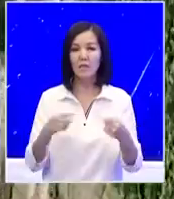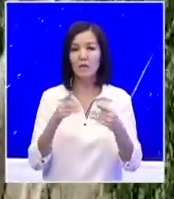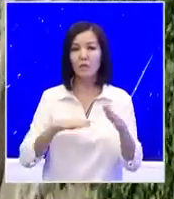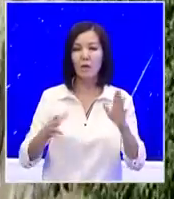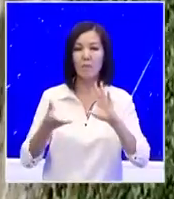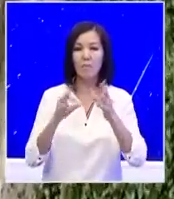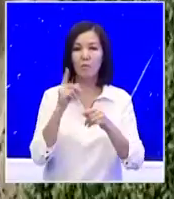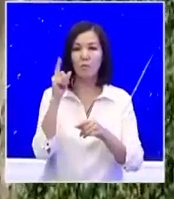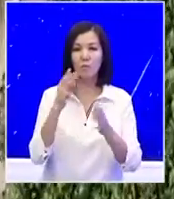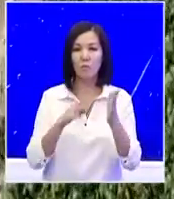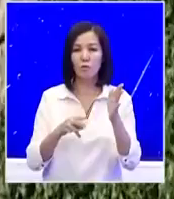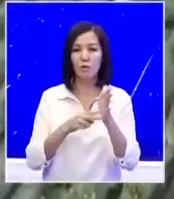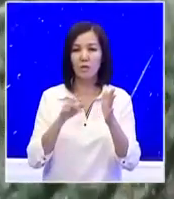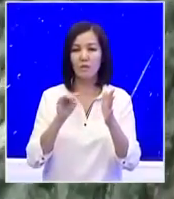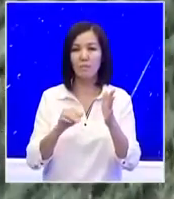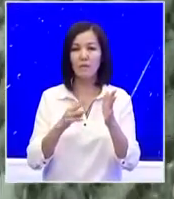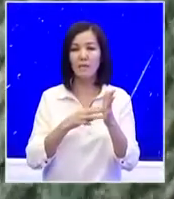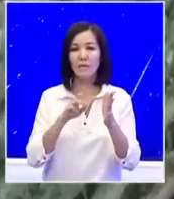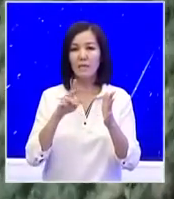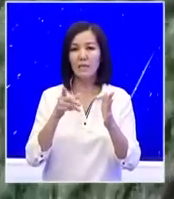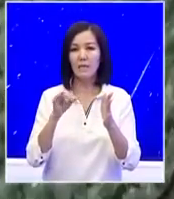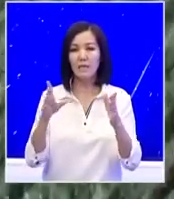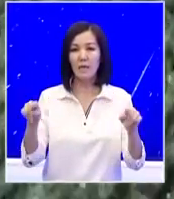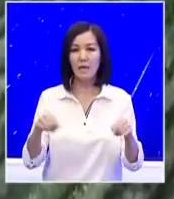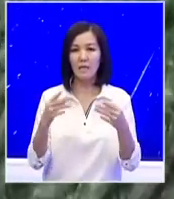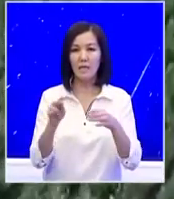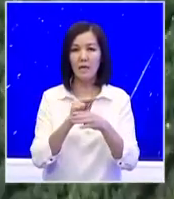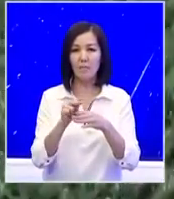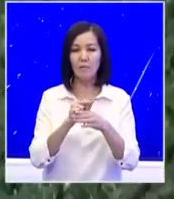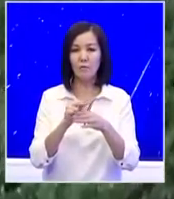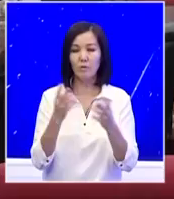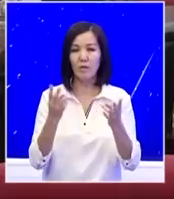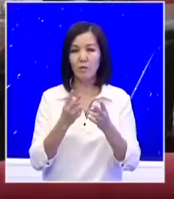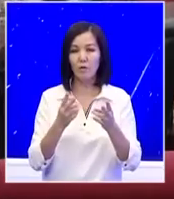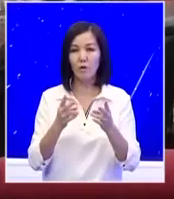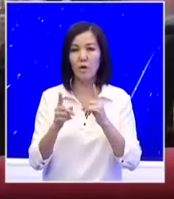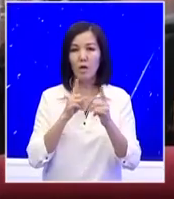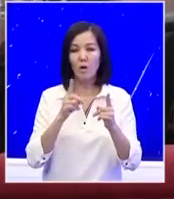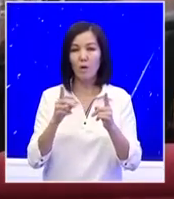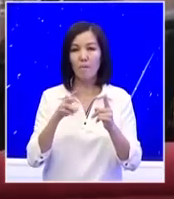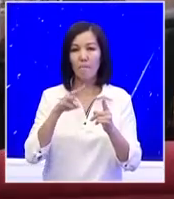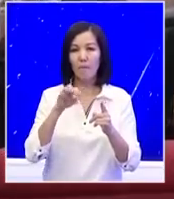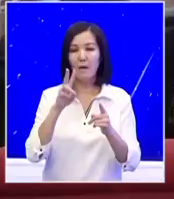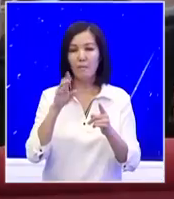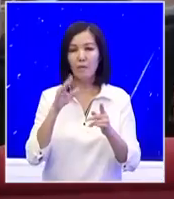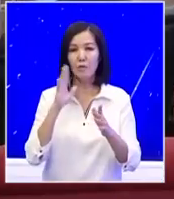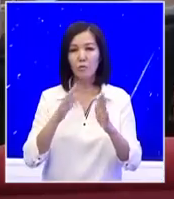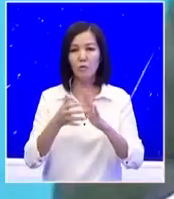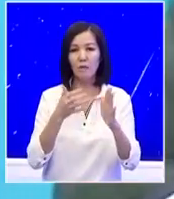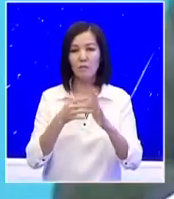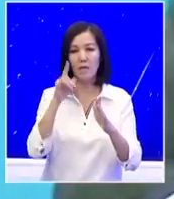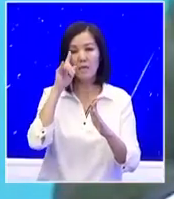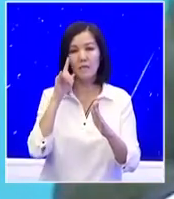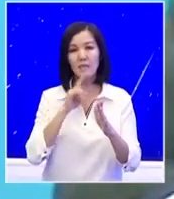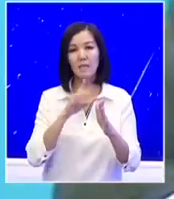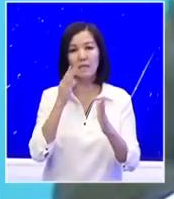бойынша 137-де 8 мың гектар суармалы жерді қалпына келтіруге жол ашады. Жиында үкімет басшысы Қазақстан суға тапшы елдер қатарында екенін